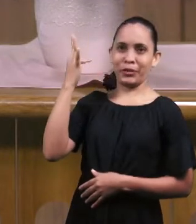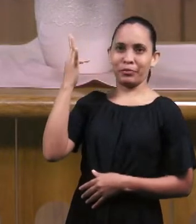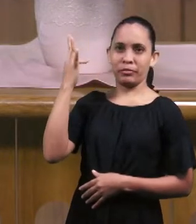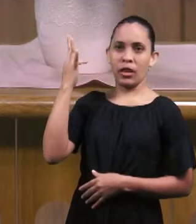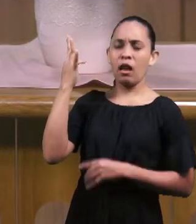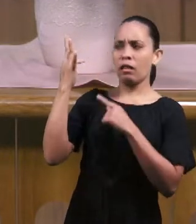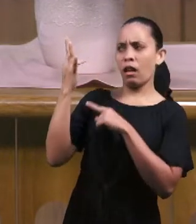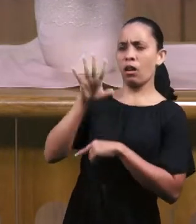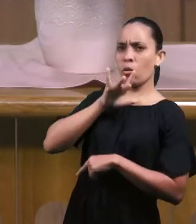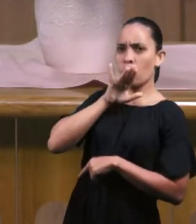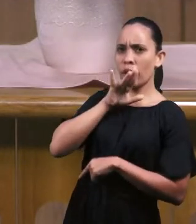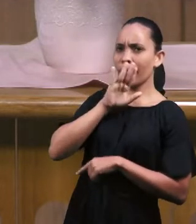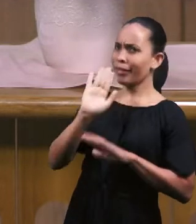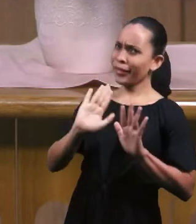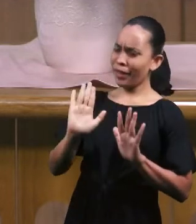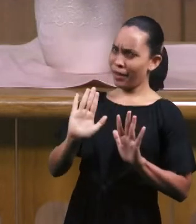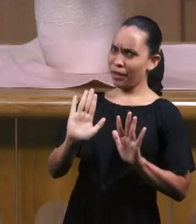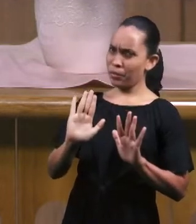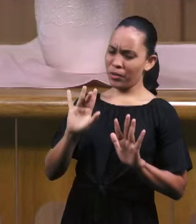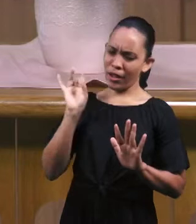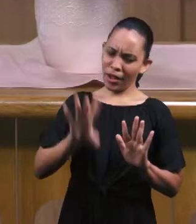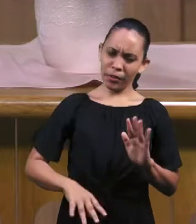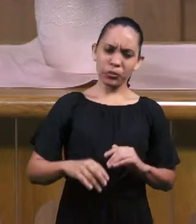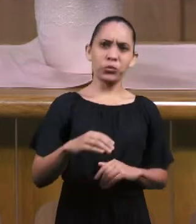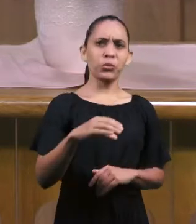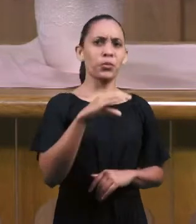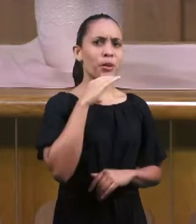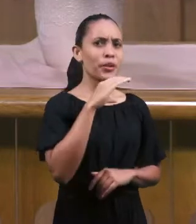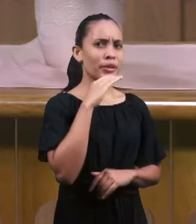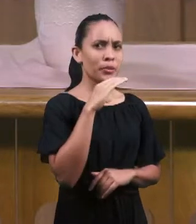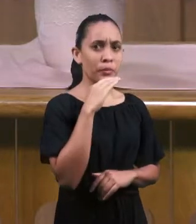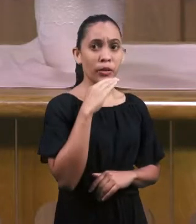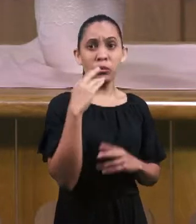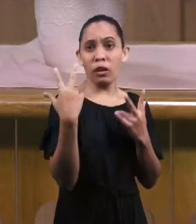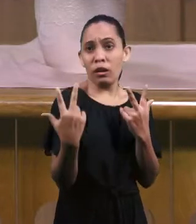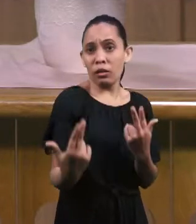philosophie, elle est à sa place. La philosophie parle du connu.